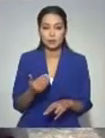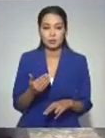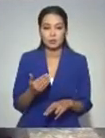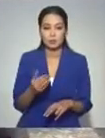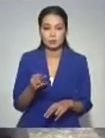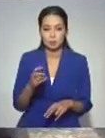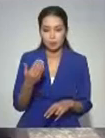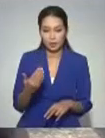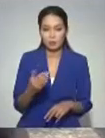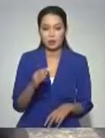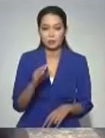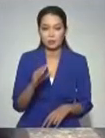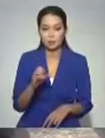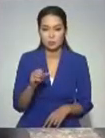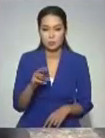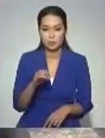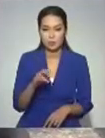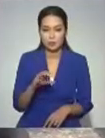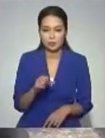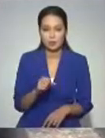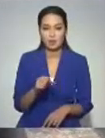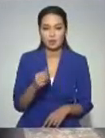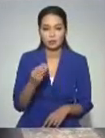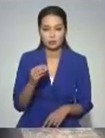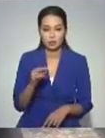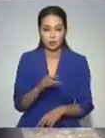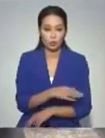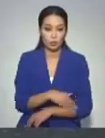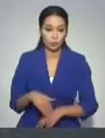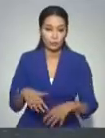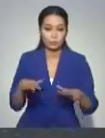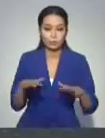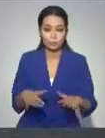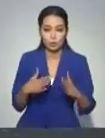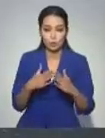Жарокова, Манаса, Шевченко қиылысында орналасқан үйлер.